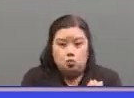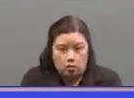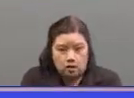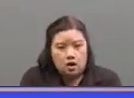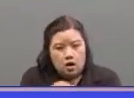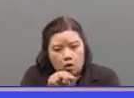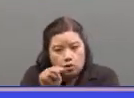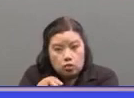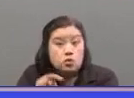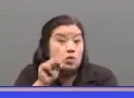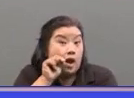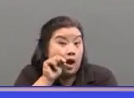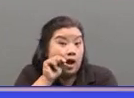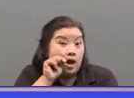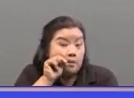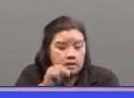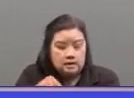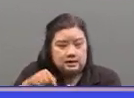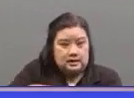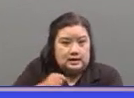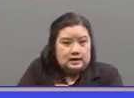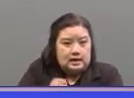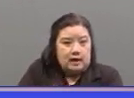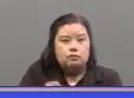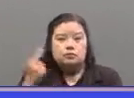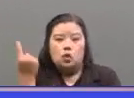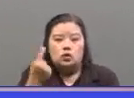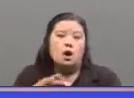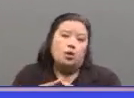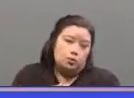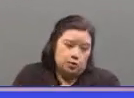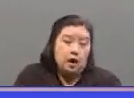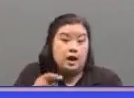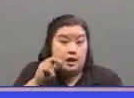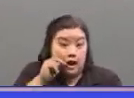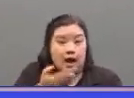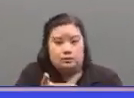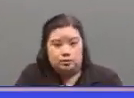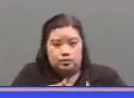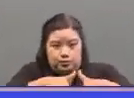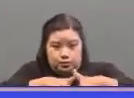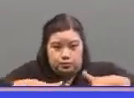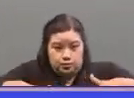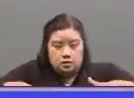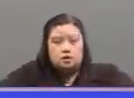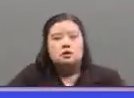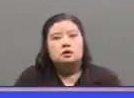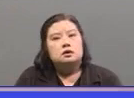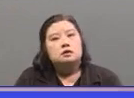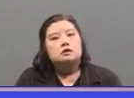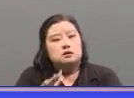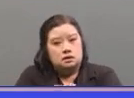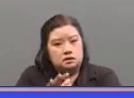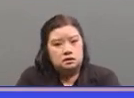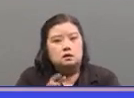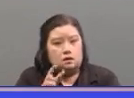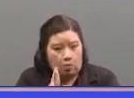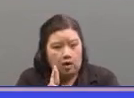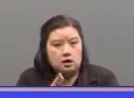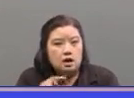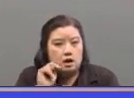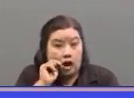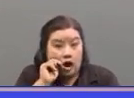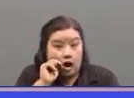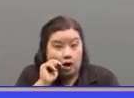ให้ความช่วยเหลือพี่น้องประชาชนนะคะในหลายจุดที่ได้รับความเสียหายค่ะก็มีการเข้าไปช่วยซ่อมแซมสะพานนะคะแล้ว